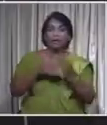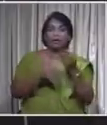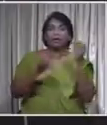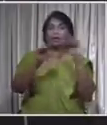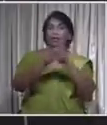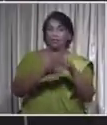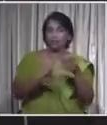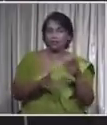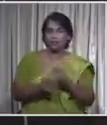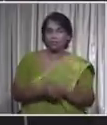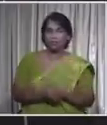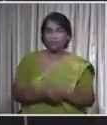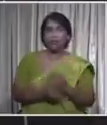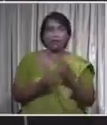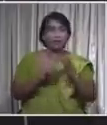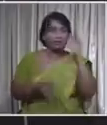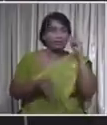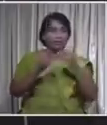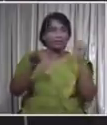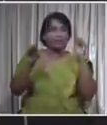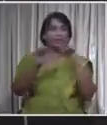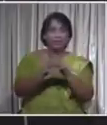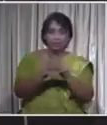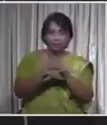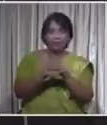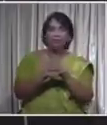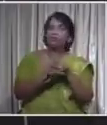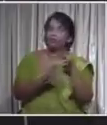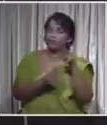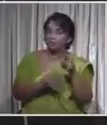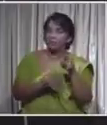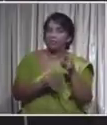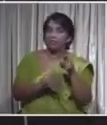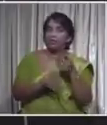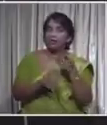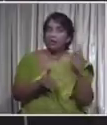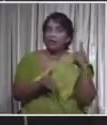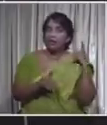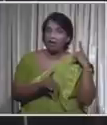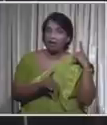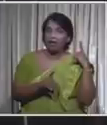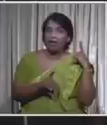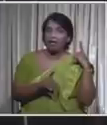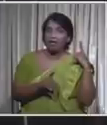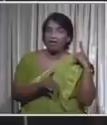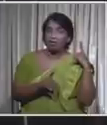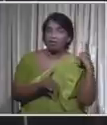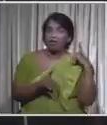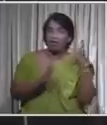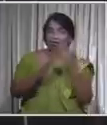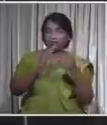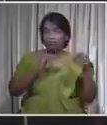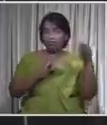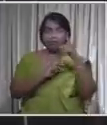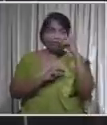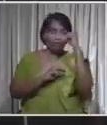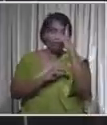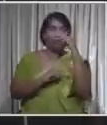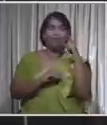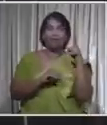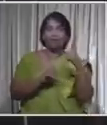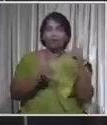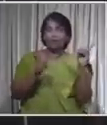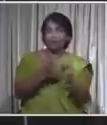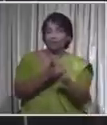කියලා ජනාධිපති මැතිවරණයට ඉල්ලුවයි කියලා අපේ හමුදාවෙලි හමුදාපතිතුමා